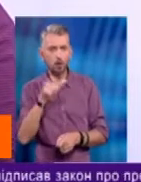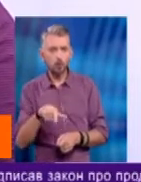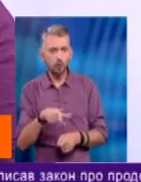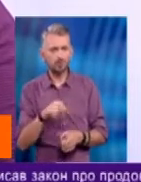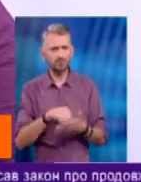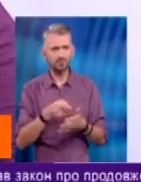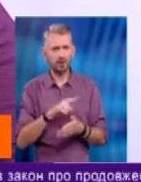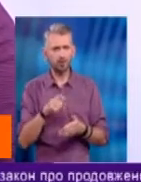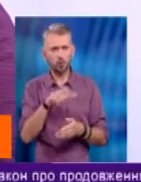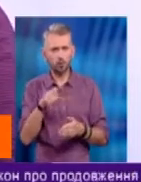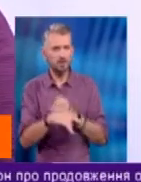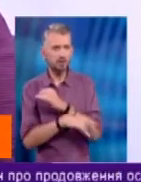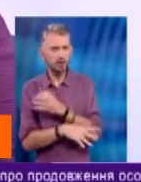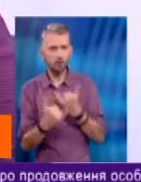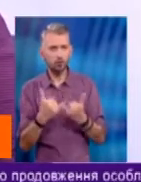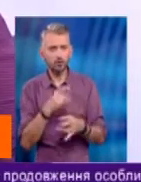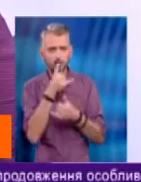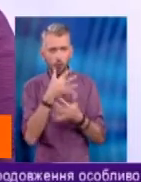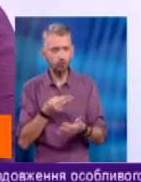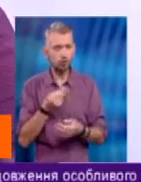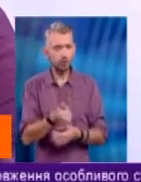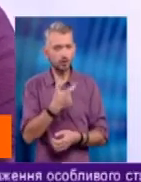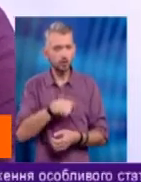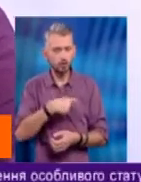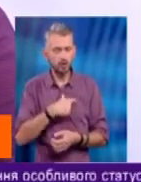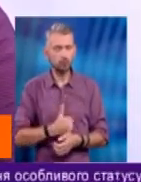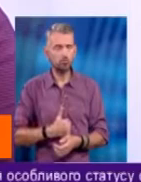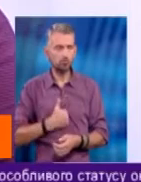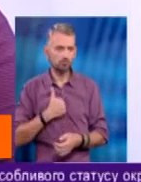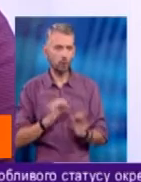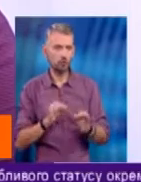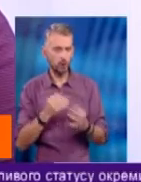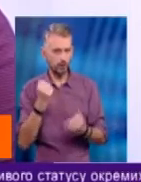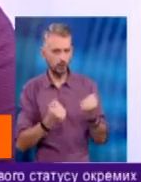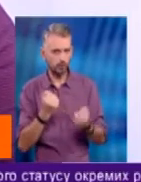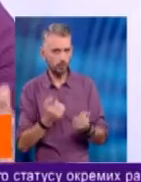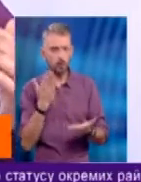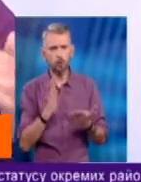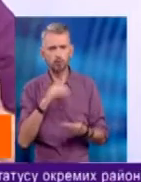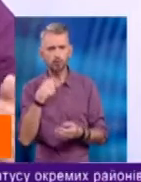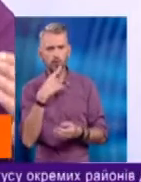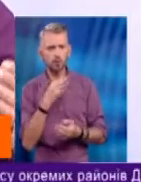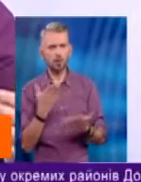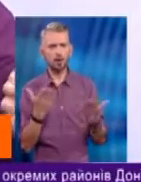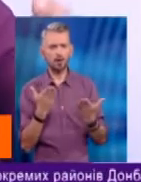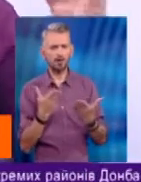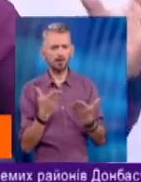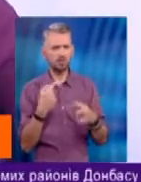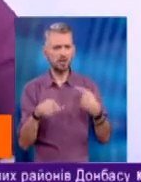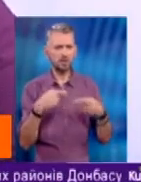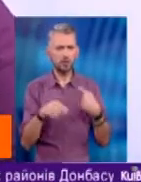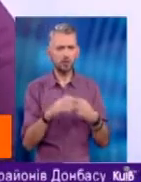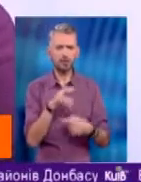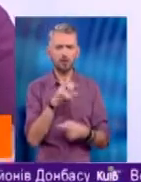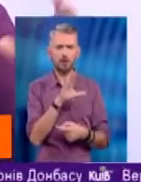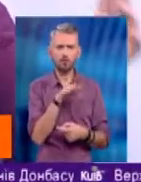що вони збідніли, вони сьогодні дійсно не можуть купити собі достойний автомобіль. Якщо ми будемо говорити про якісь там різниці, то там славута